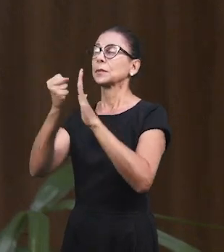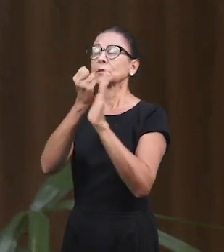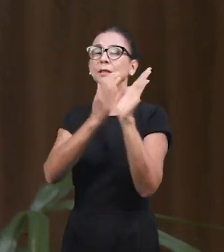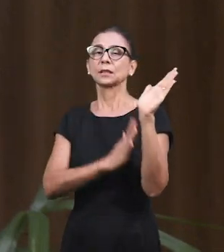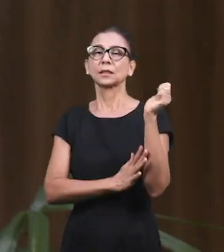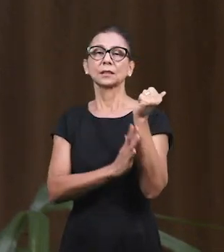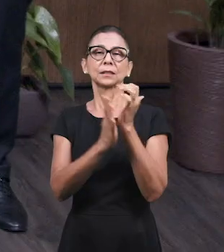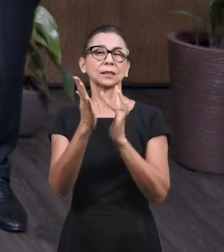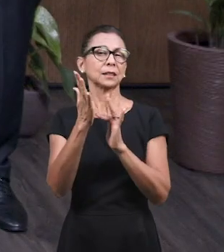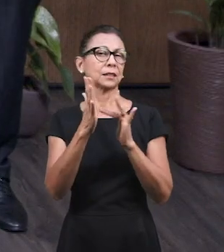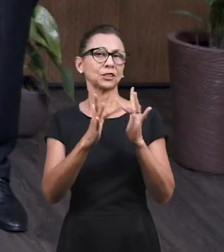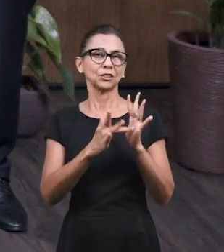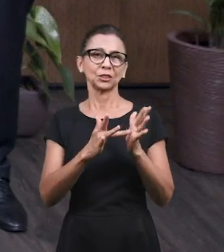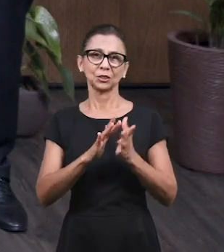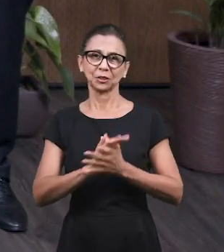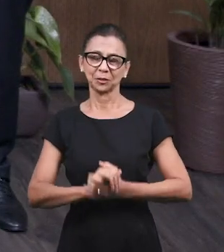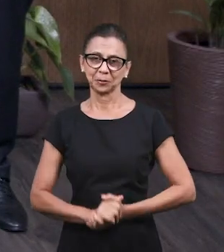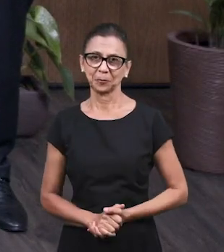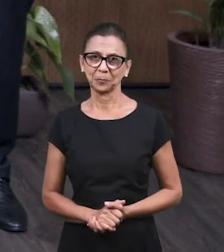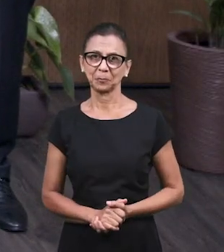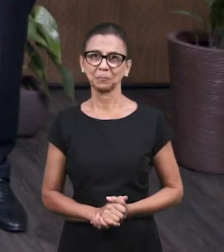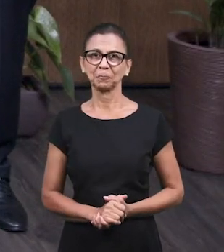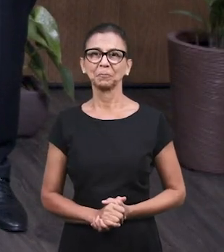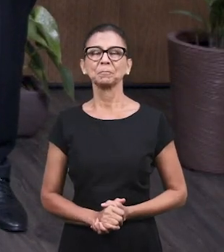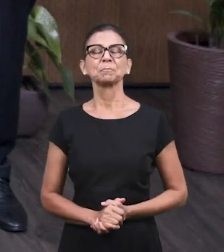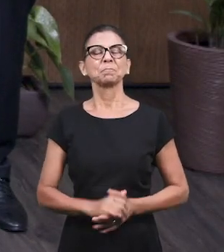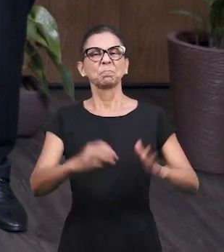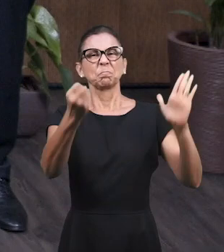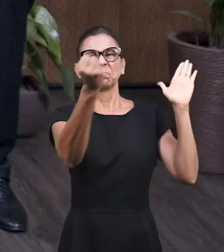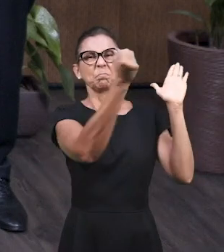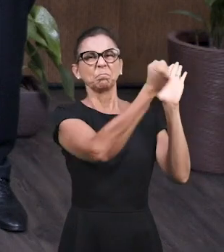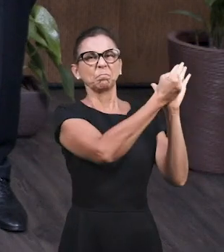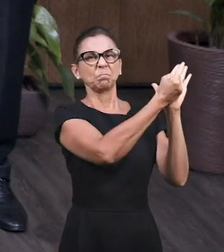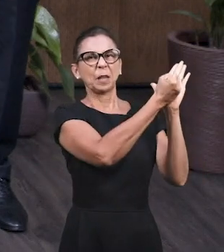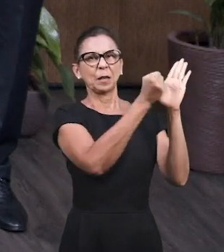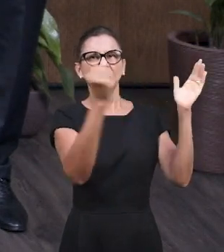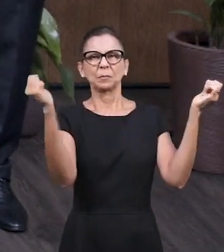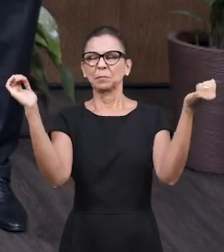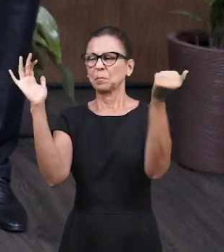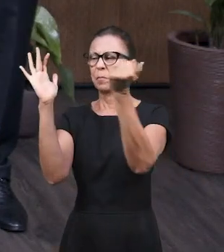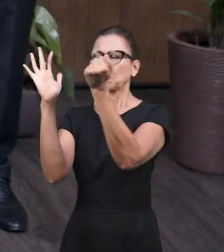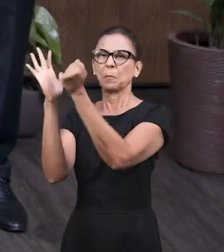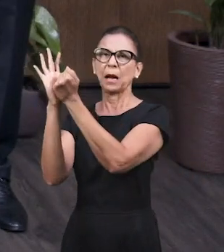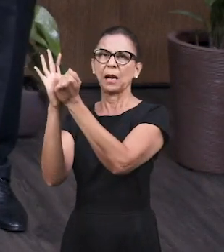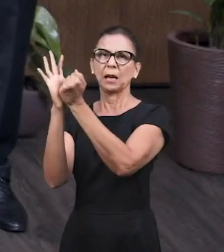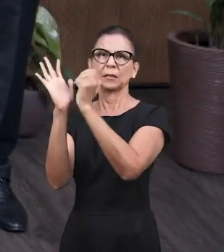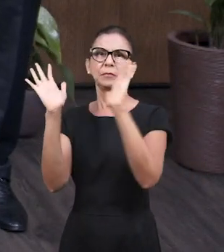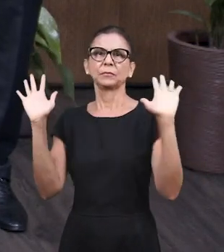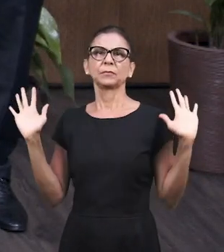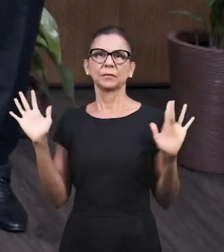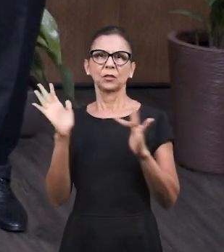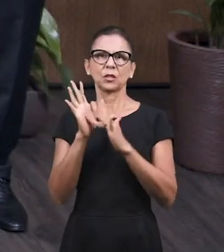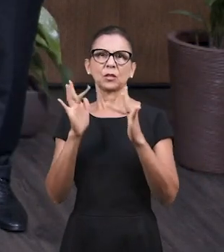et a effacé nos péchés, c'est-à-dire nous a donné le pardon, l'accès à sa présence par le sang de Jésus.